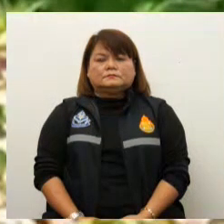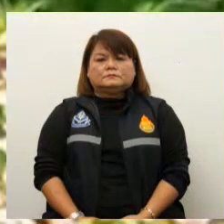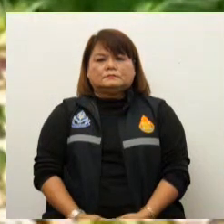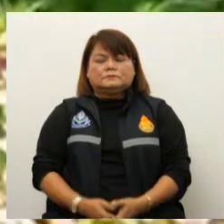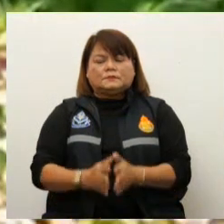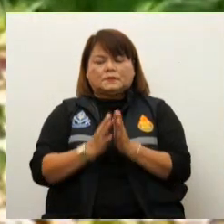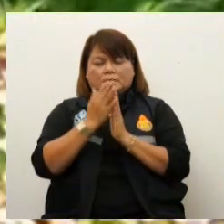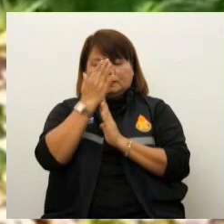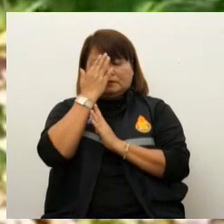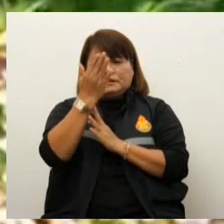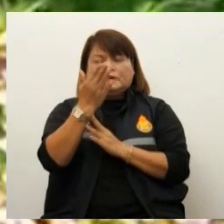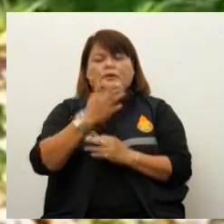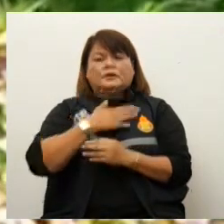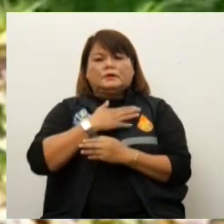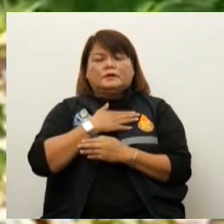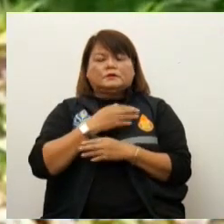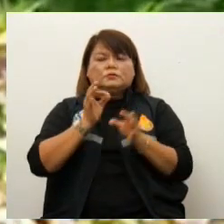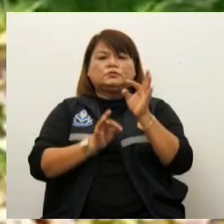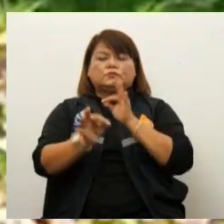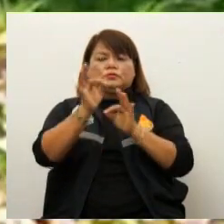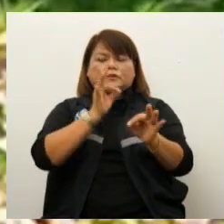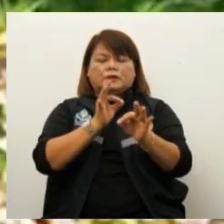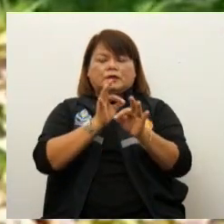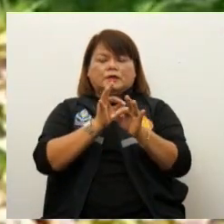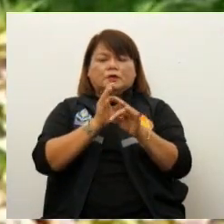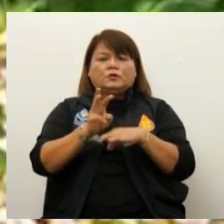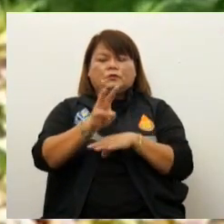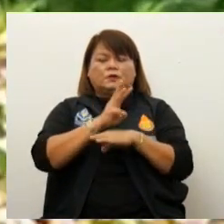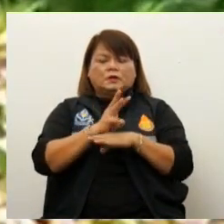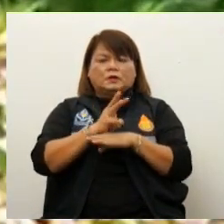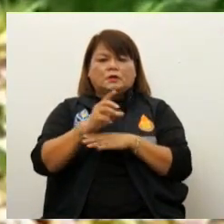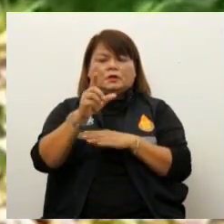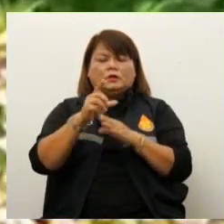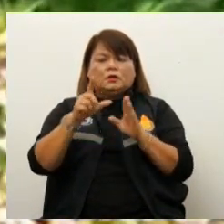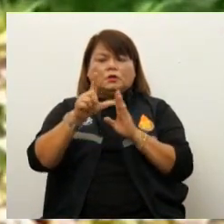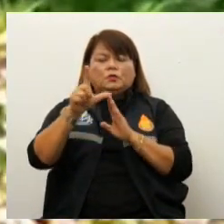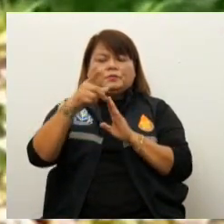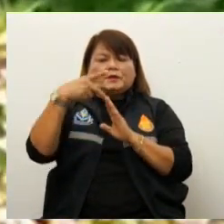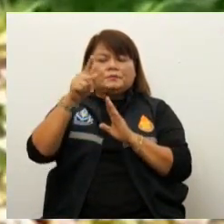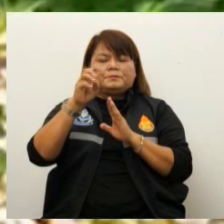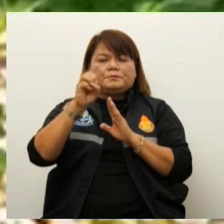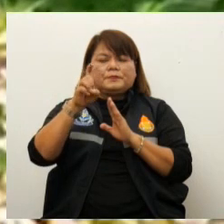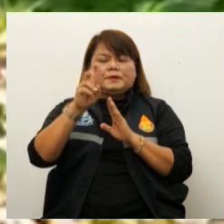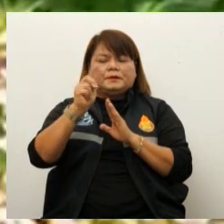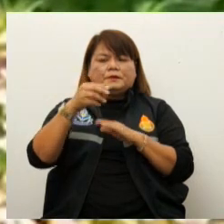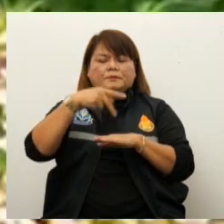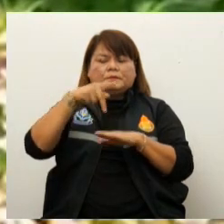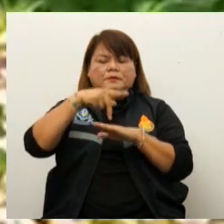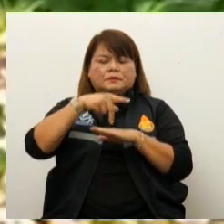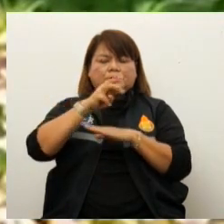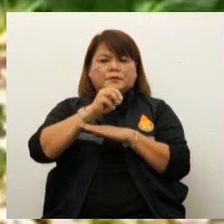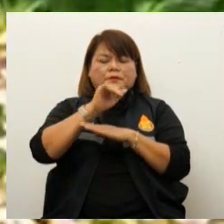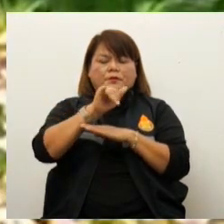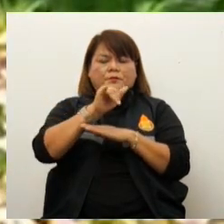สวัสดีครับผมตัวแทนวิทยาเขตลุ่มลำปิงสำนักงานเขตพื้นที่การศึกษามัธยมศึกษ